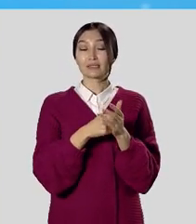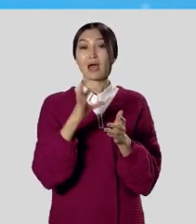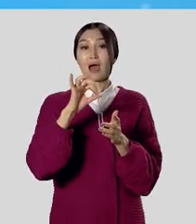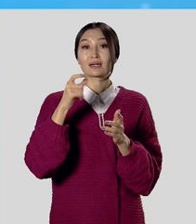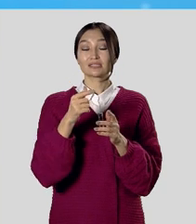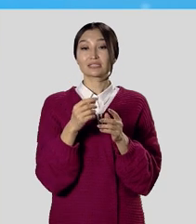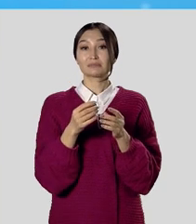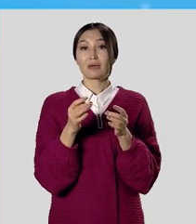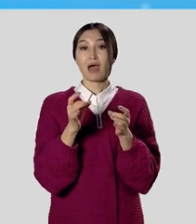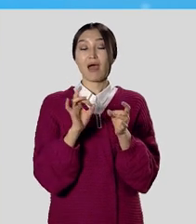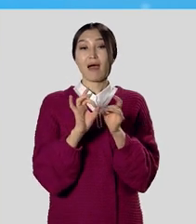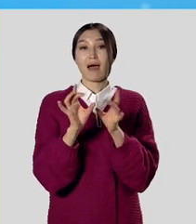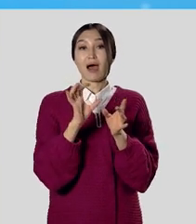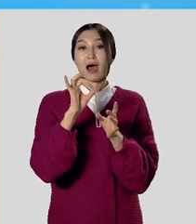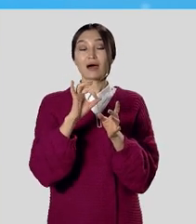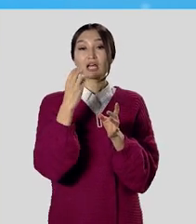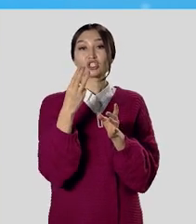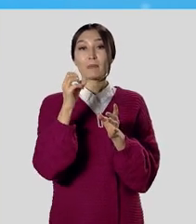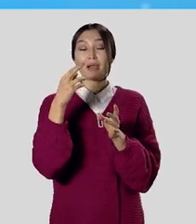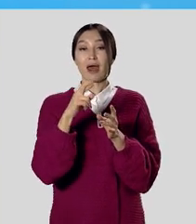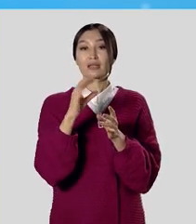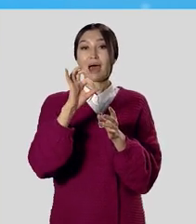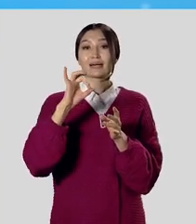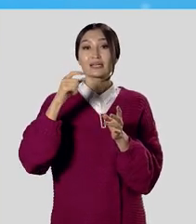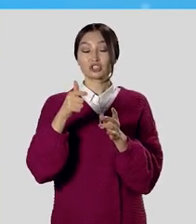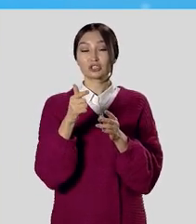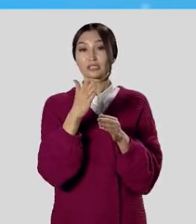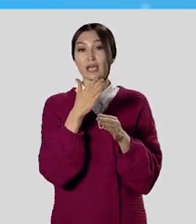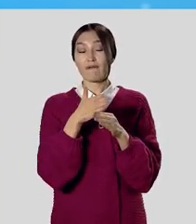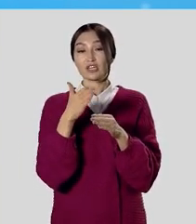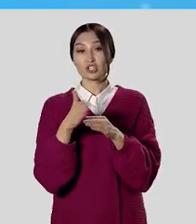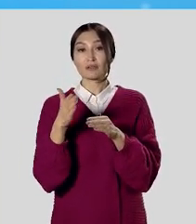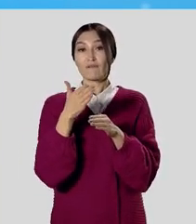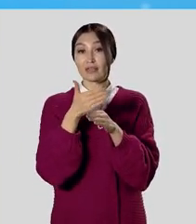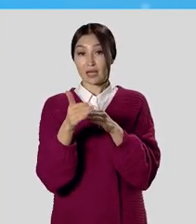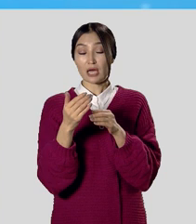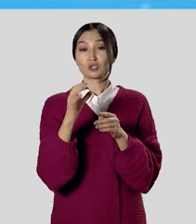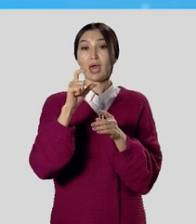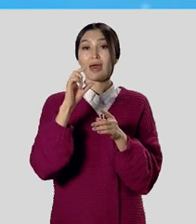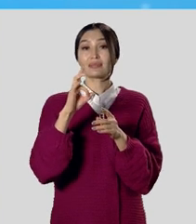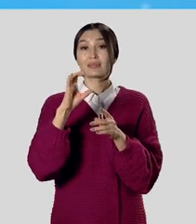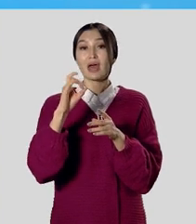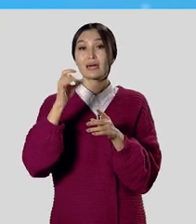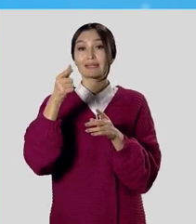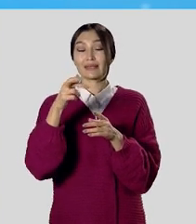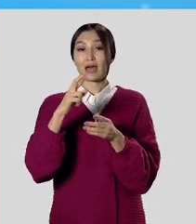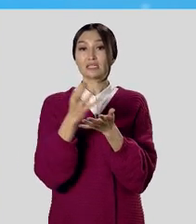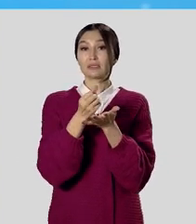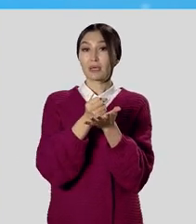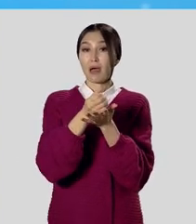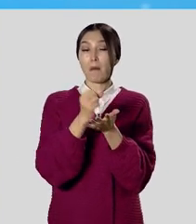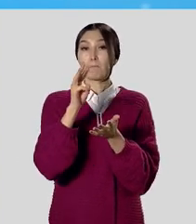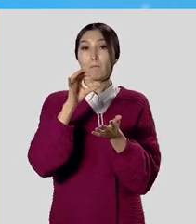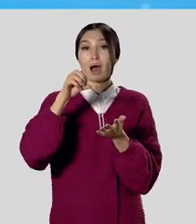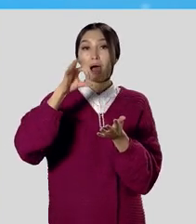организмы расщепляют органические вещества, а выделяющаяся при этом энергия запасается в